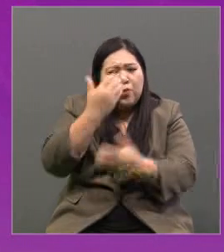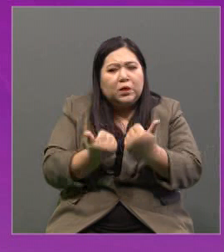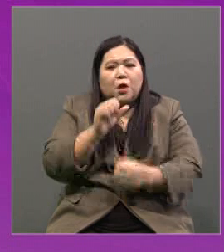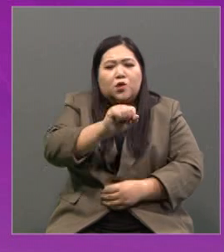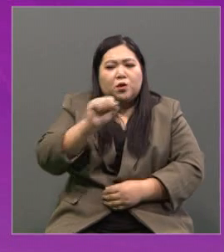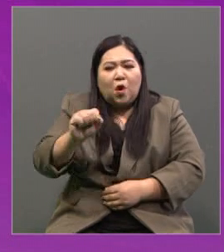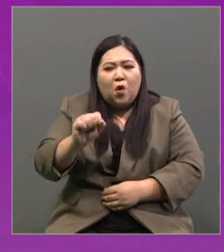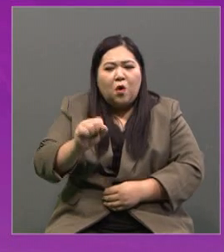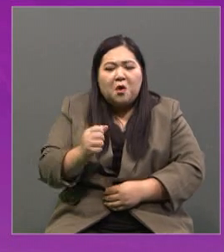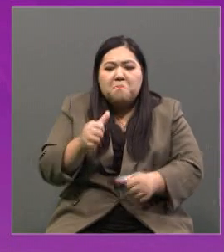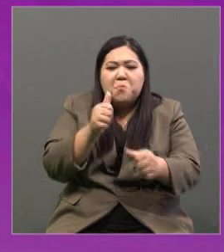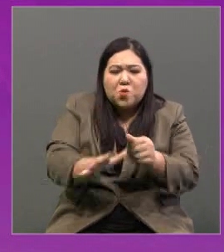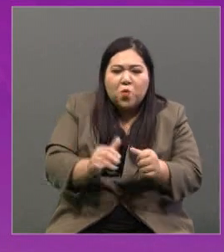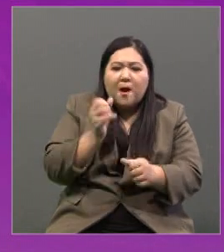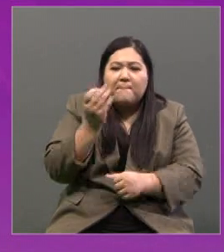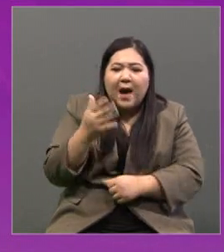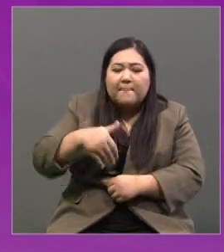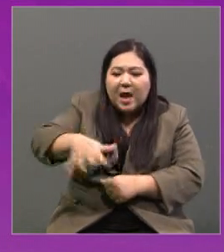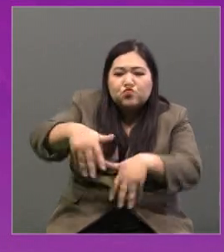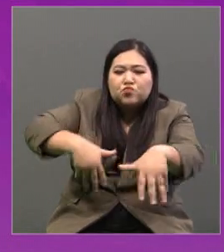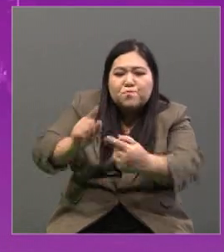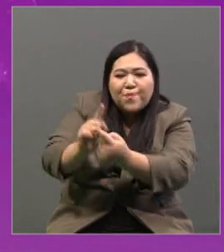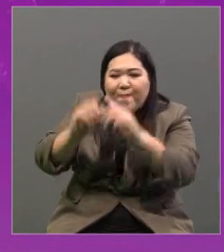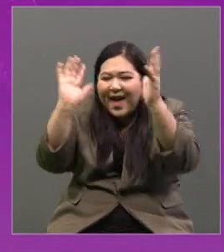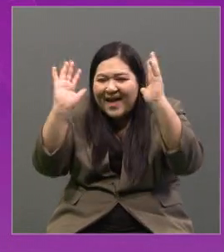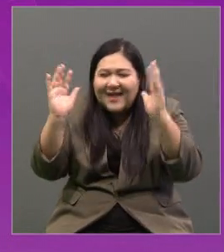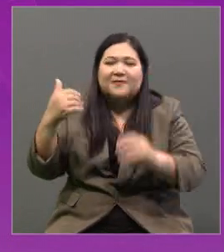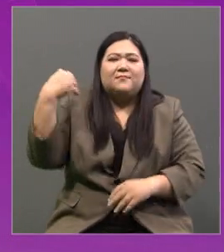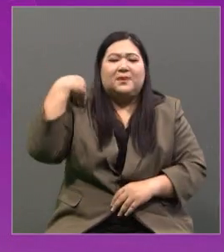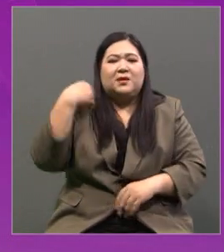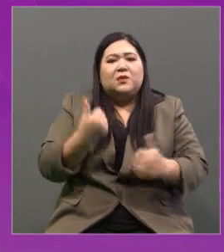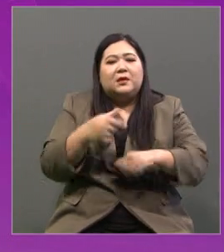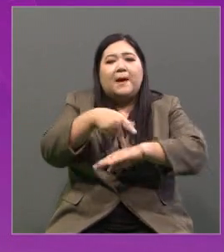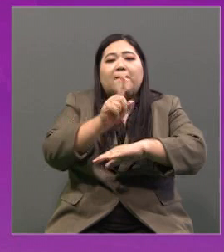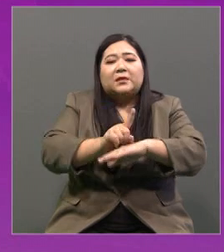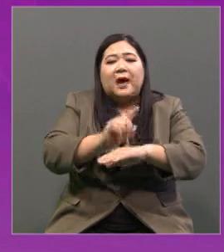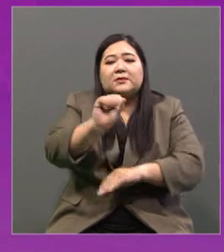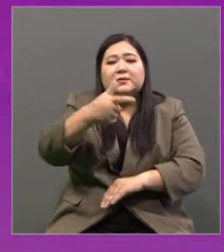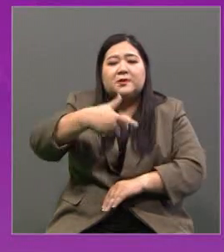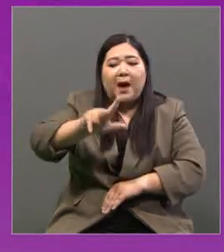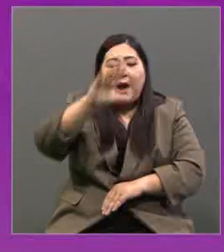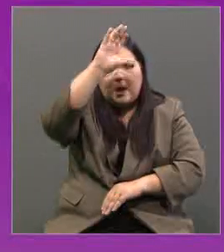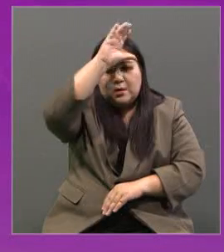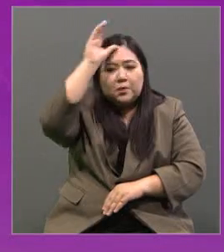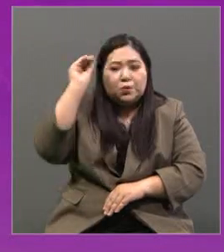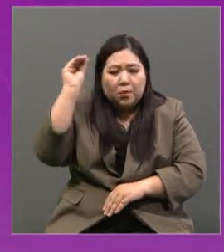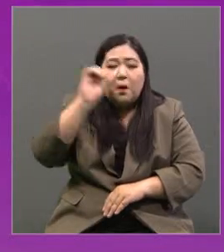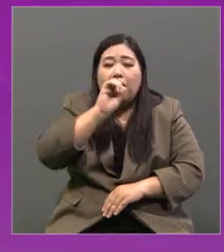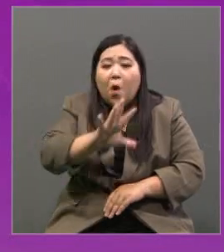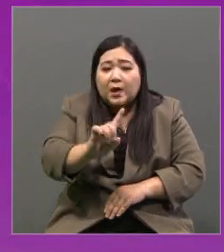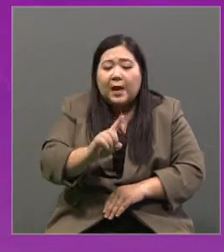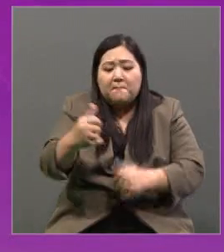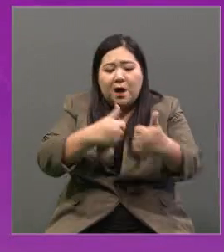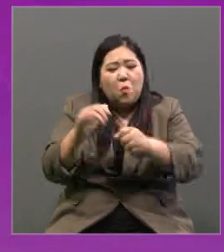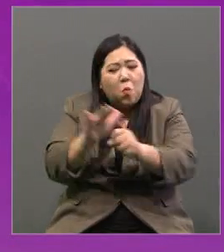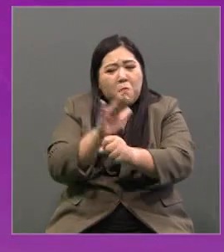ลงพื้นที่กันซะเป็นส่วนใหญ่ซึ่งเรื่องนี้เองคุณชวนหลีกภัยประธานสภาผู้แทนราษฎรก็บอกว่าจะครบหรือไม่นั้นไม่รู้นะแต่จะพยาย